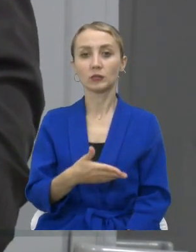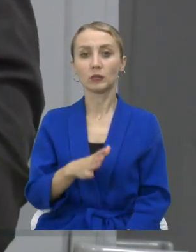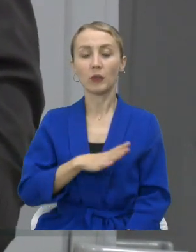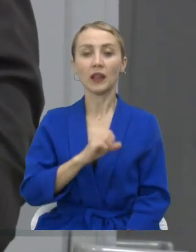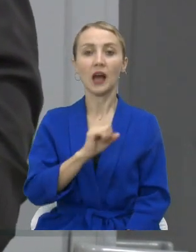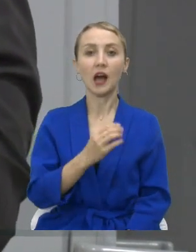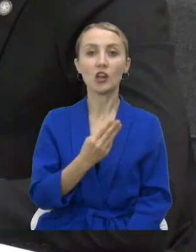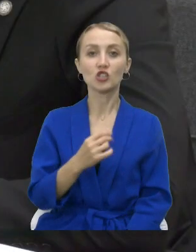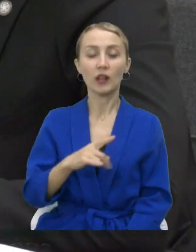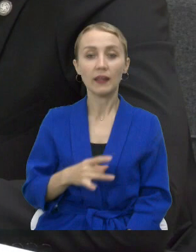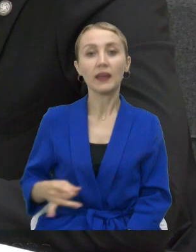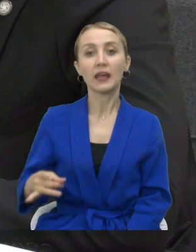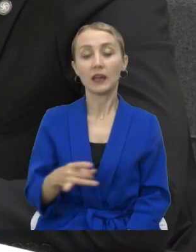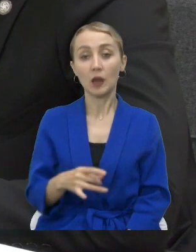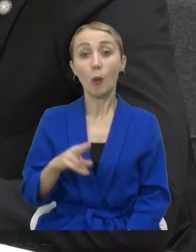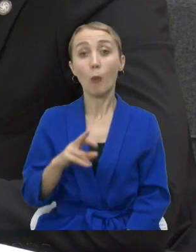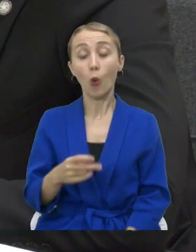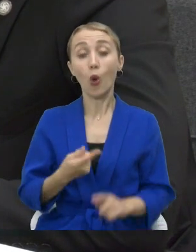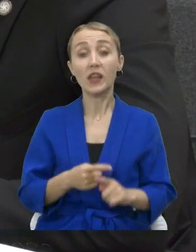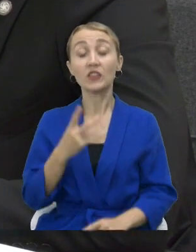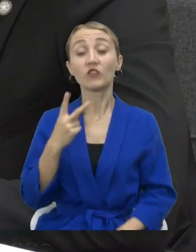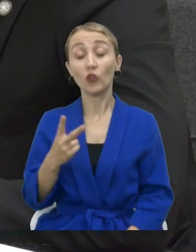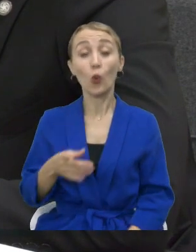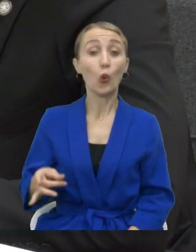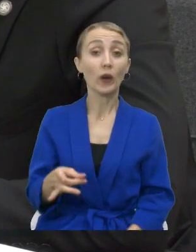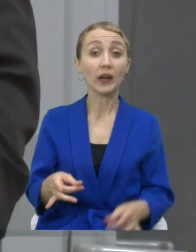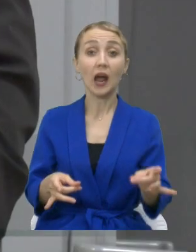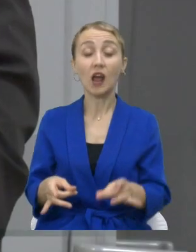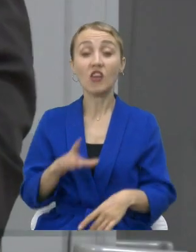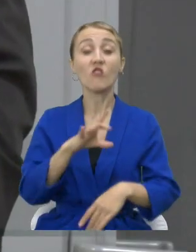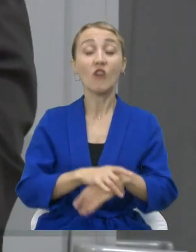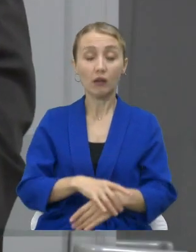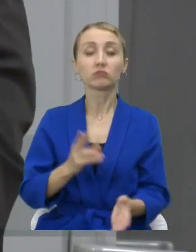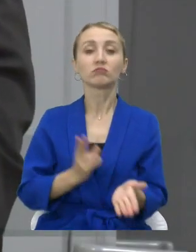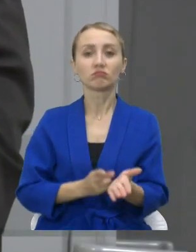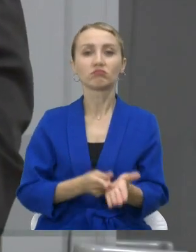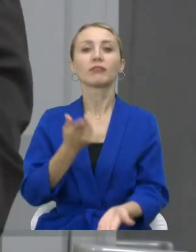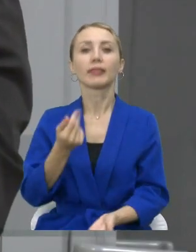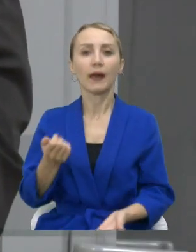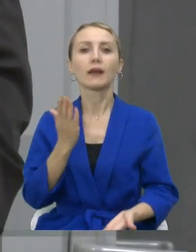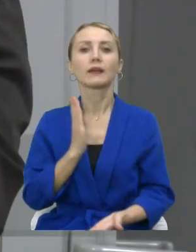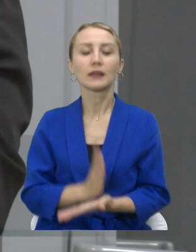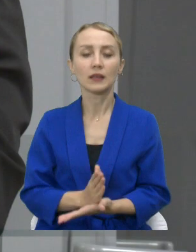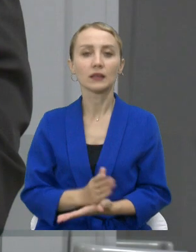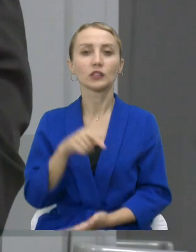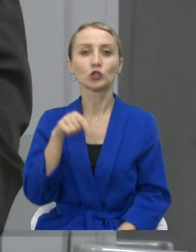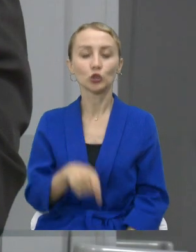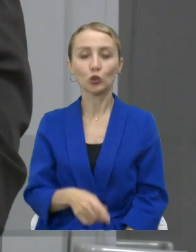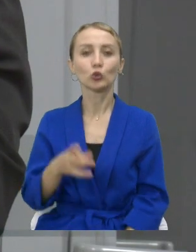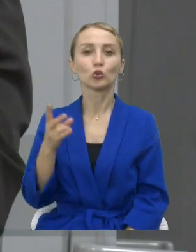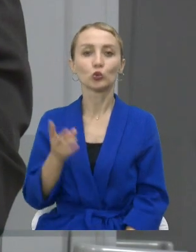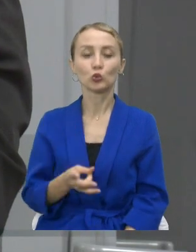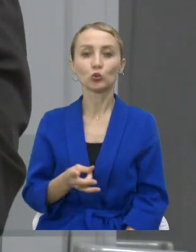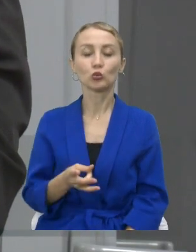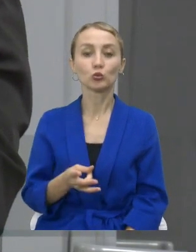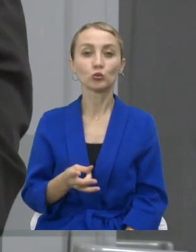Ашанлийский, то есть департамент. По этим двум районам, к сожалению, факты подтвердились. Здесь можно сказать немаловажным фактом по